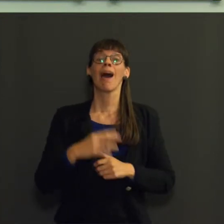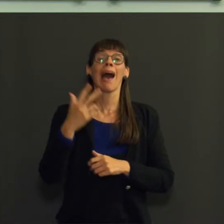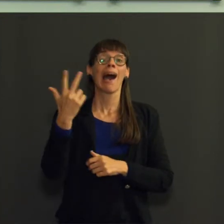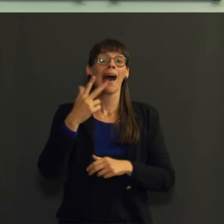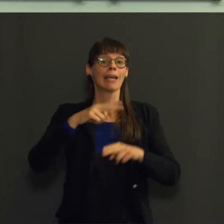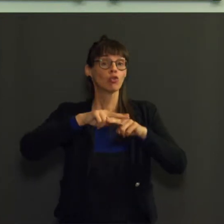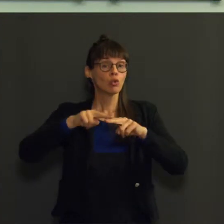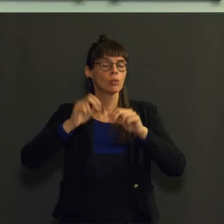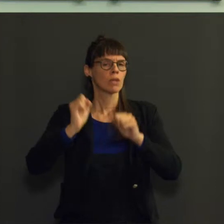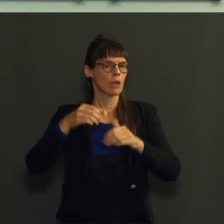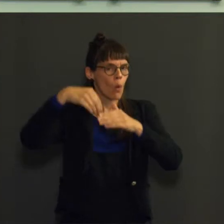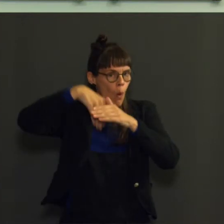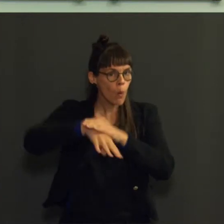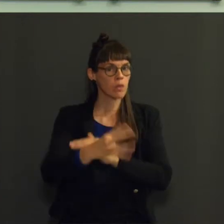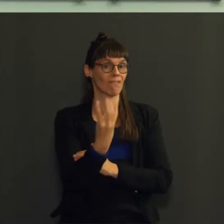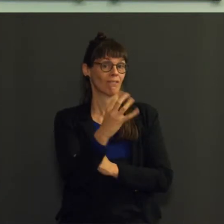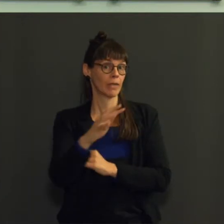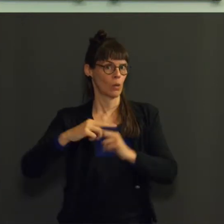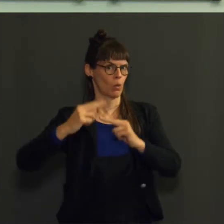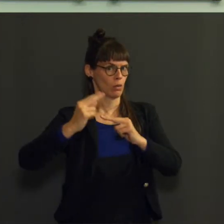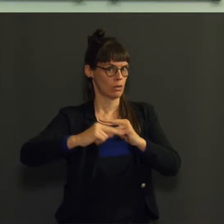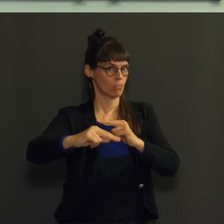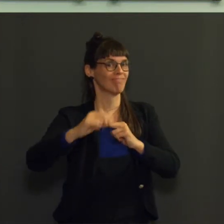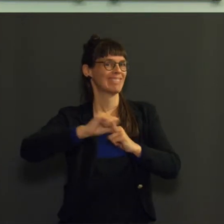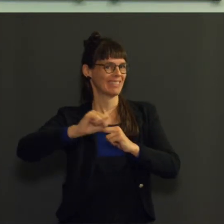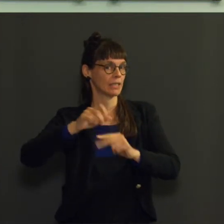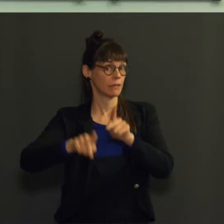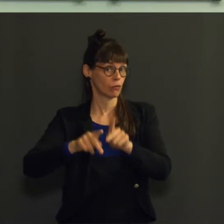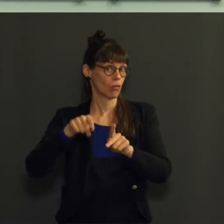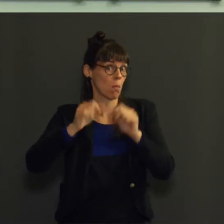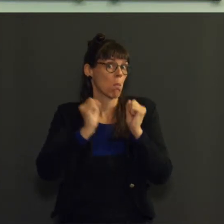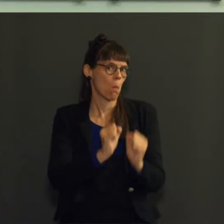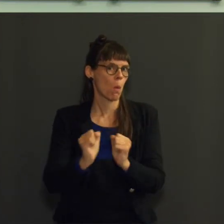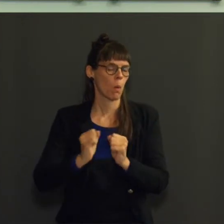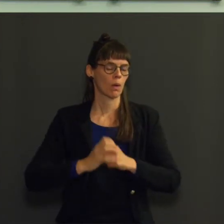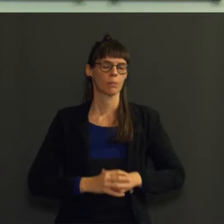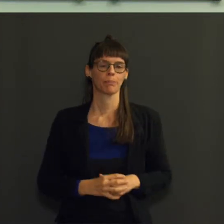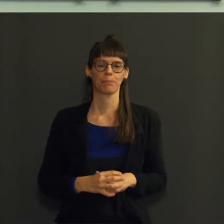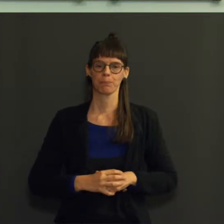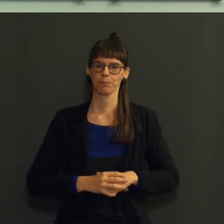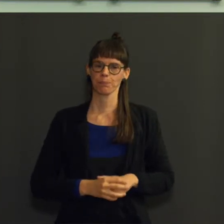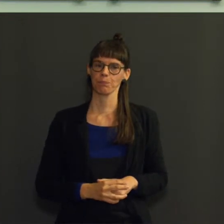juni onder de 400 bezette bedden op intensieve zorgen.